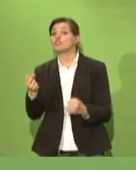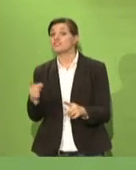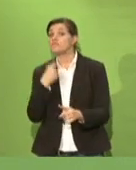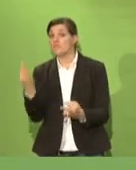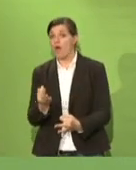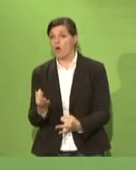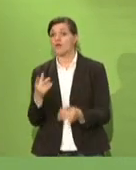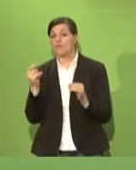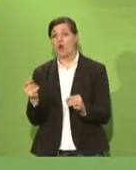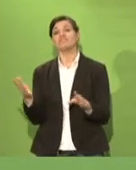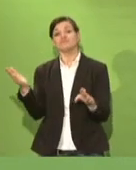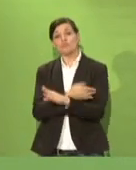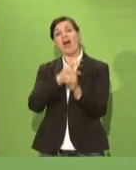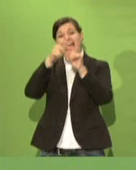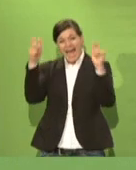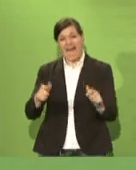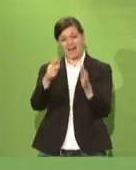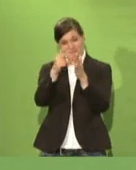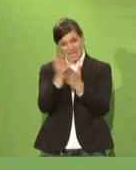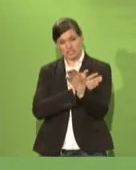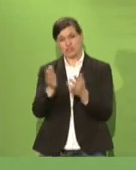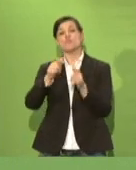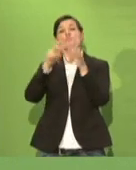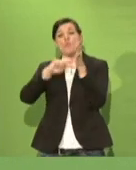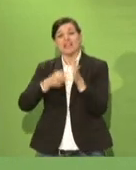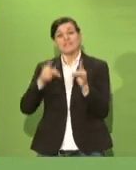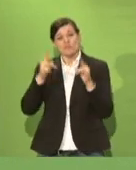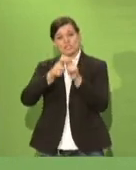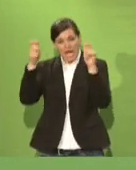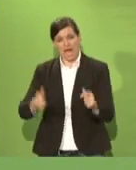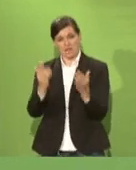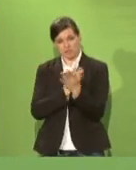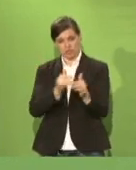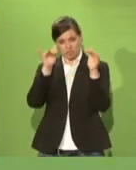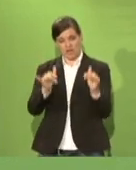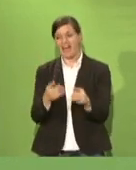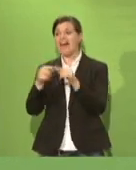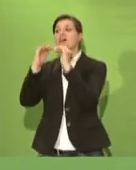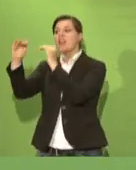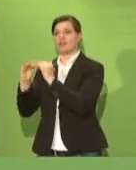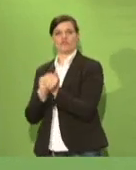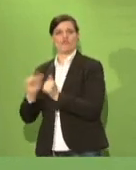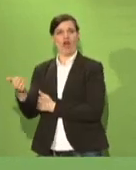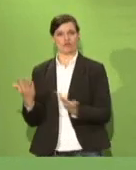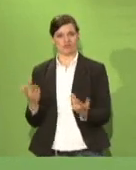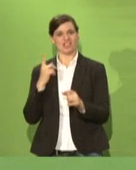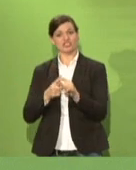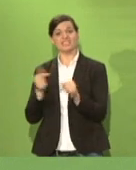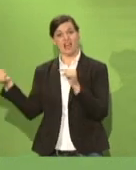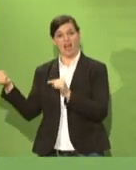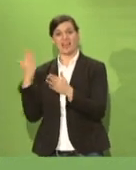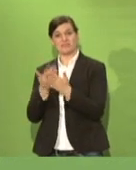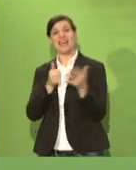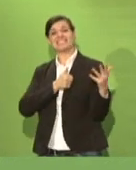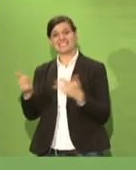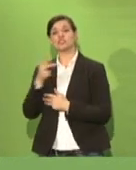wir Rahmenentscheidungen, politische Rahmensetzung. Andere Länder sind da schon weiter. In China gibt es 6.000